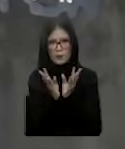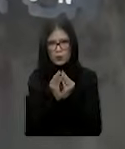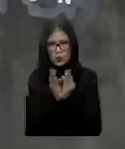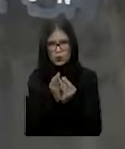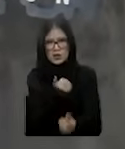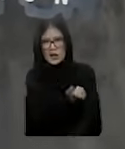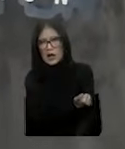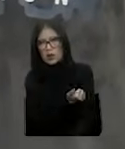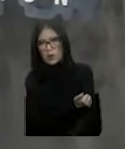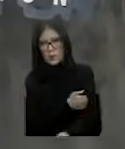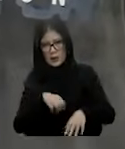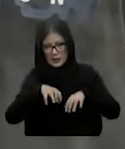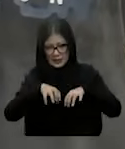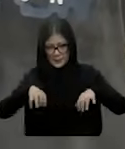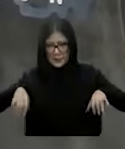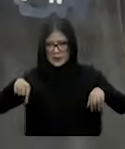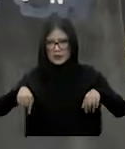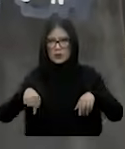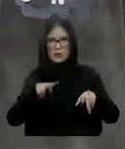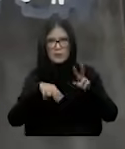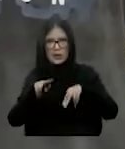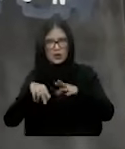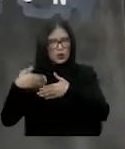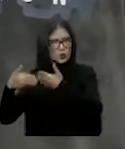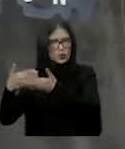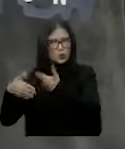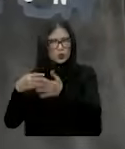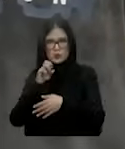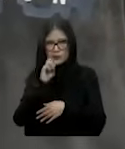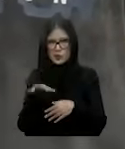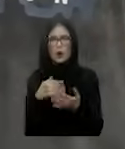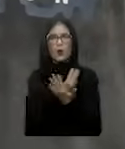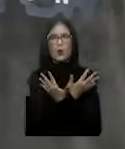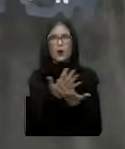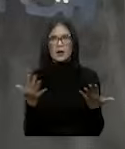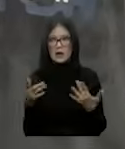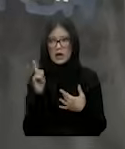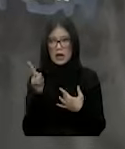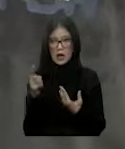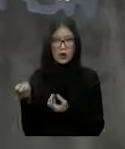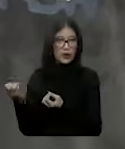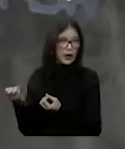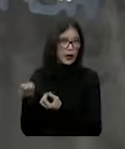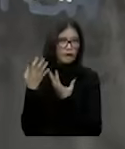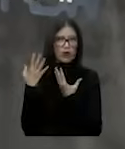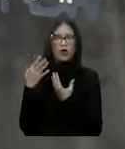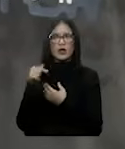Tempat-tempat ini akan kita pantau terus dan kami himbau kepada masyarakat agar memberikan informasi sekecil